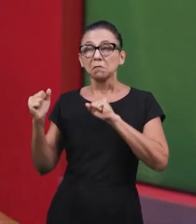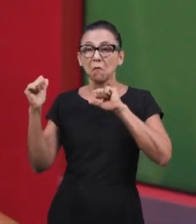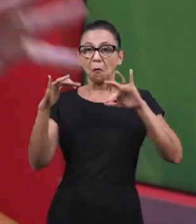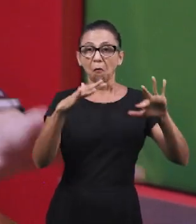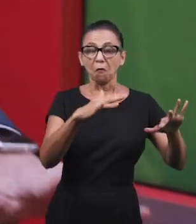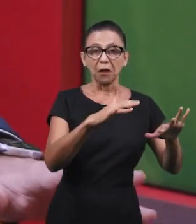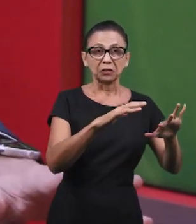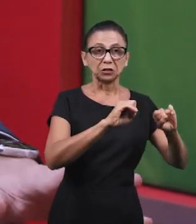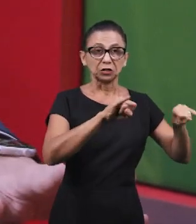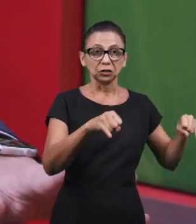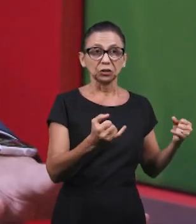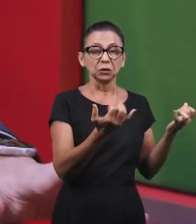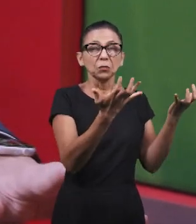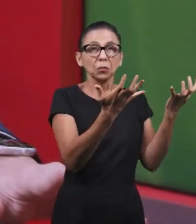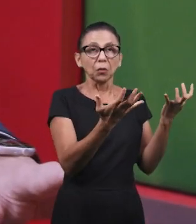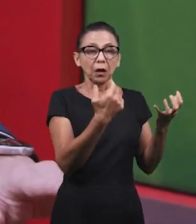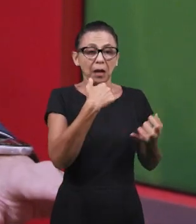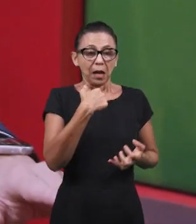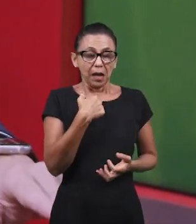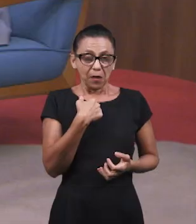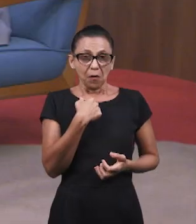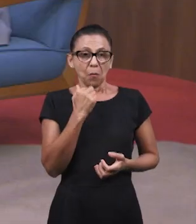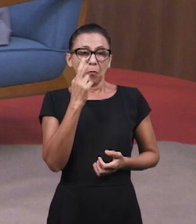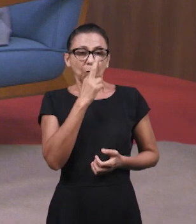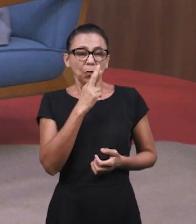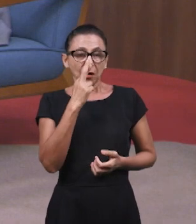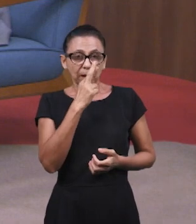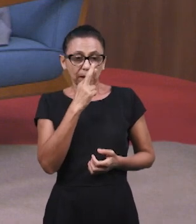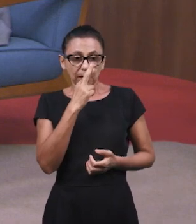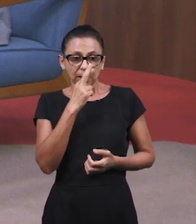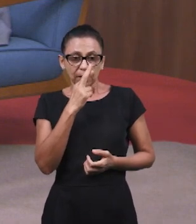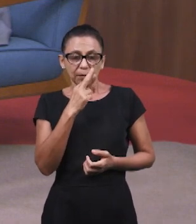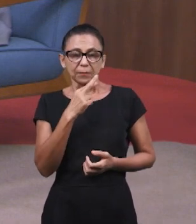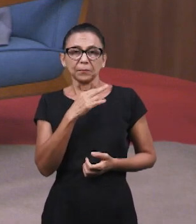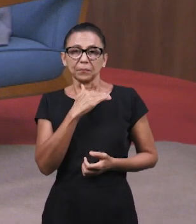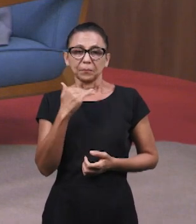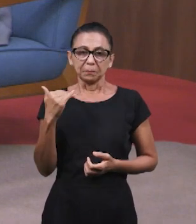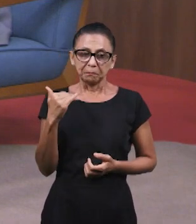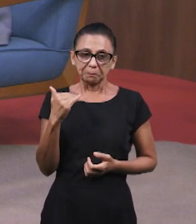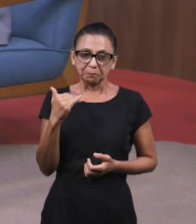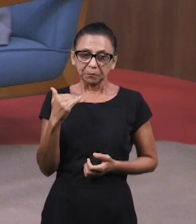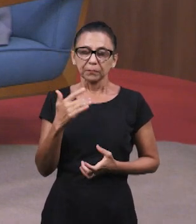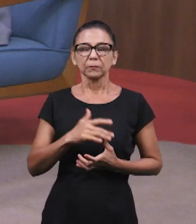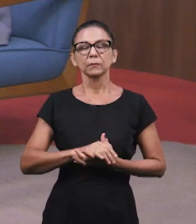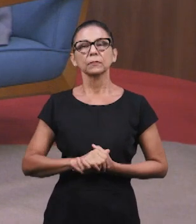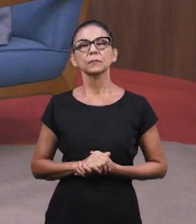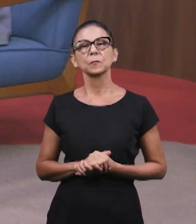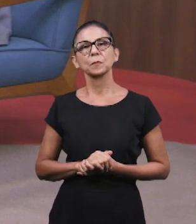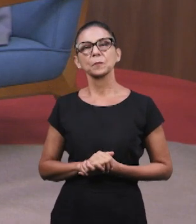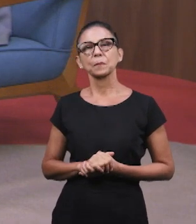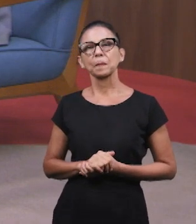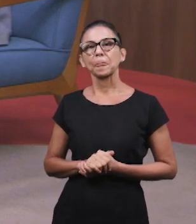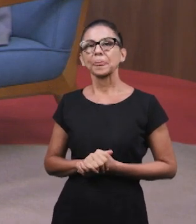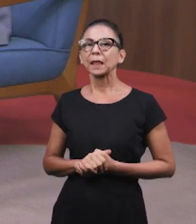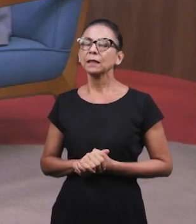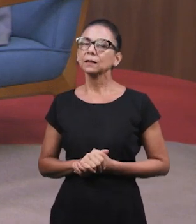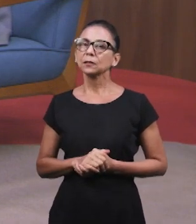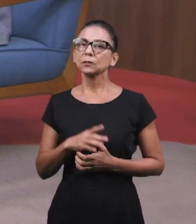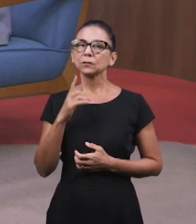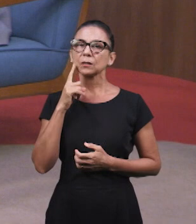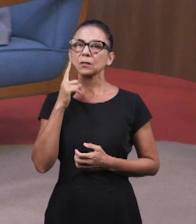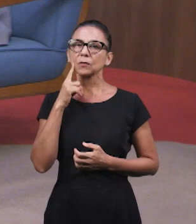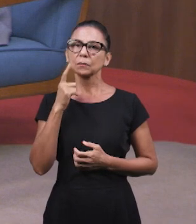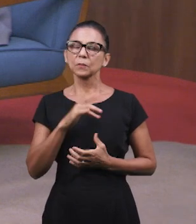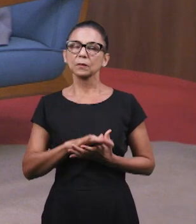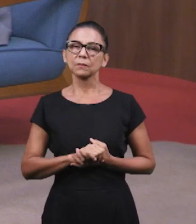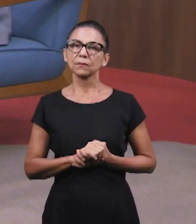en plus de voir la situation et par ses attitudes, nous allons voir de chercher